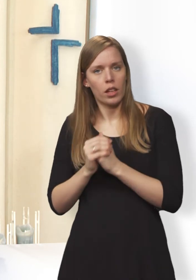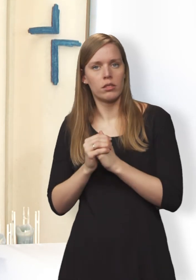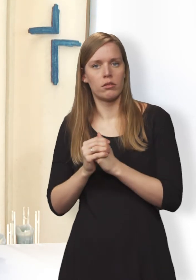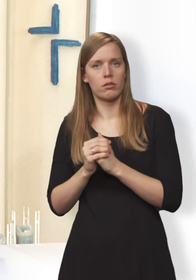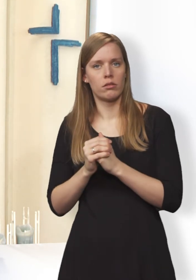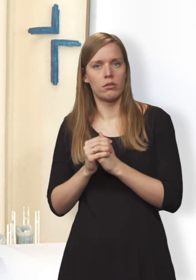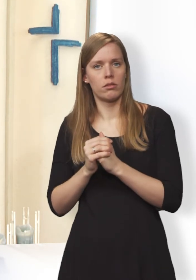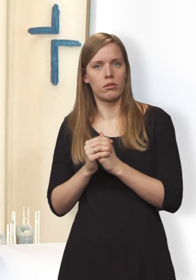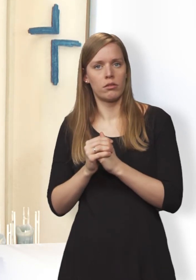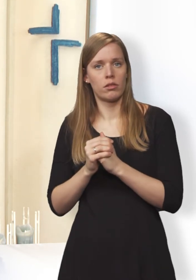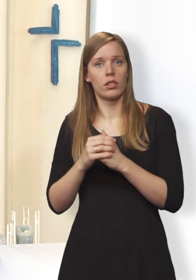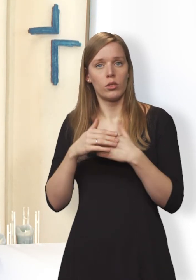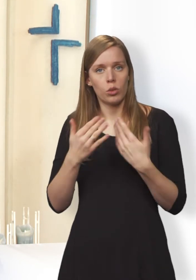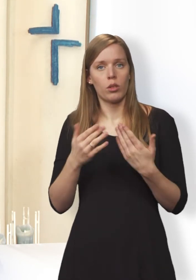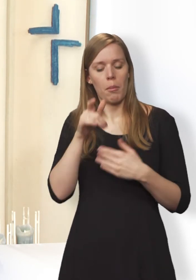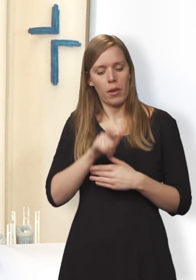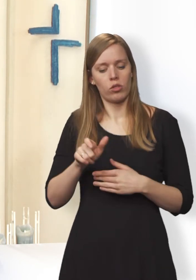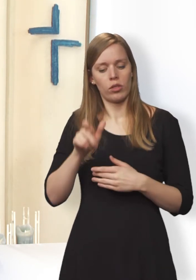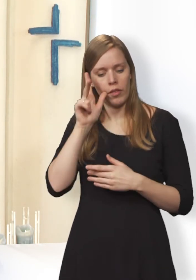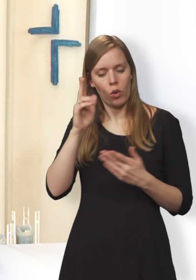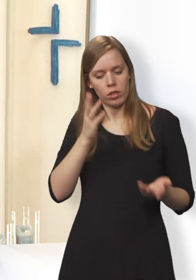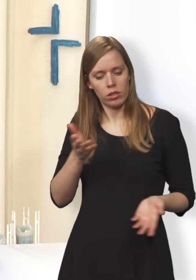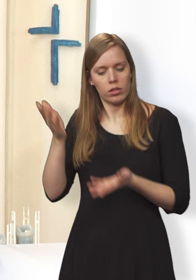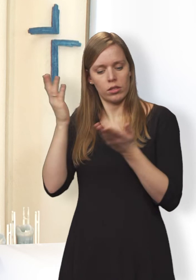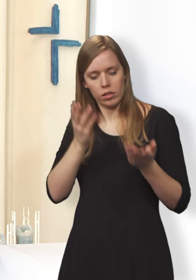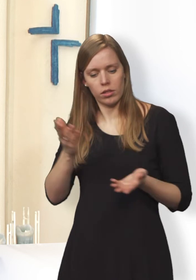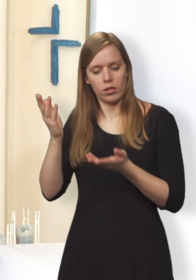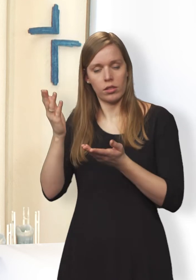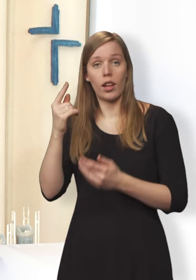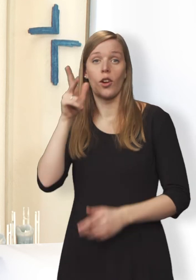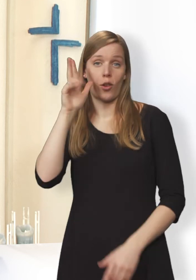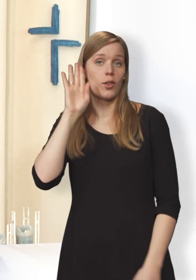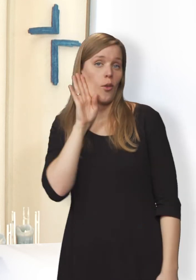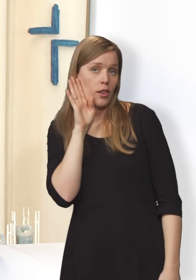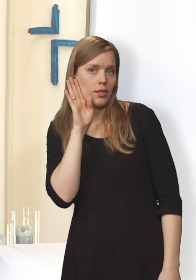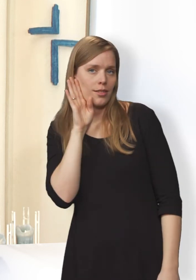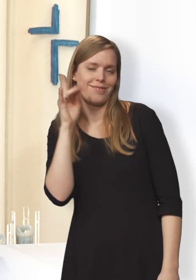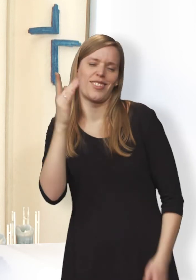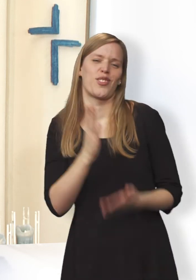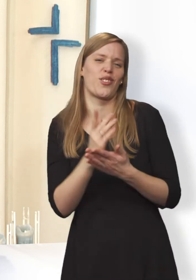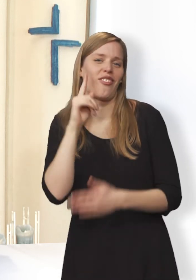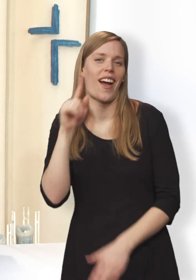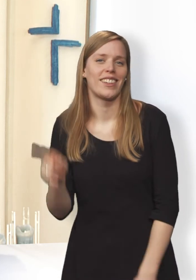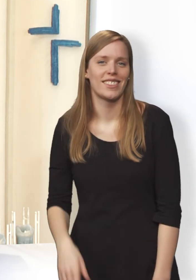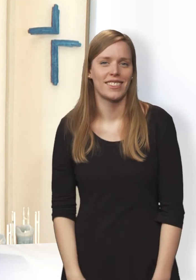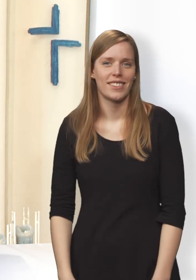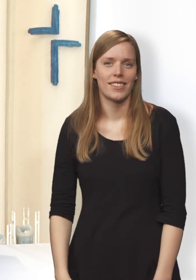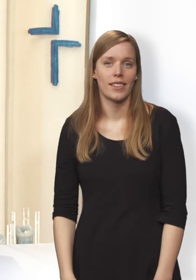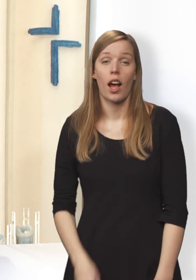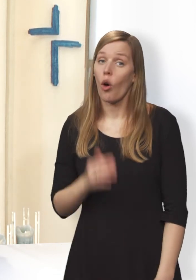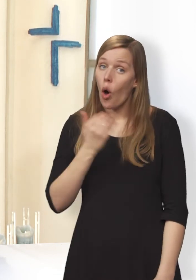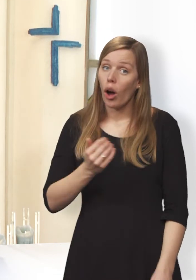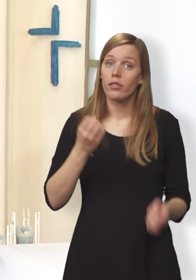sich so vor gott erhört sie und er weiß es und immer wieder geschieht es